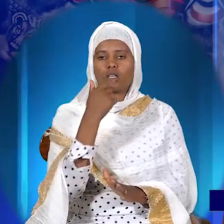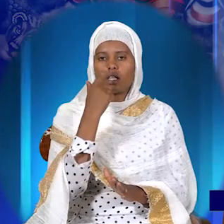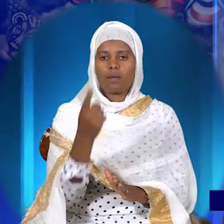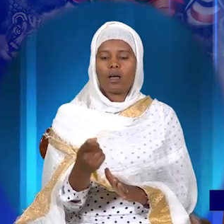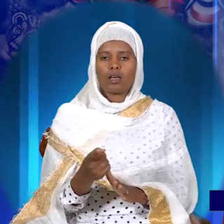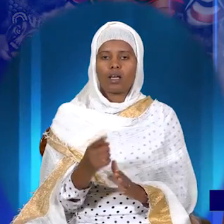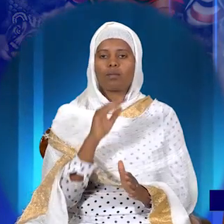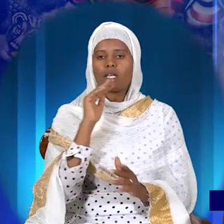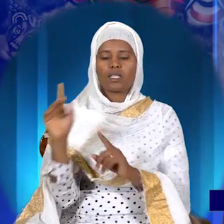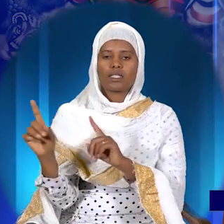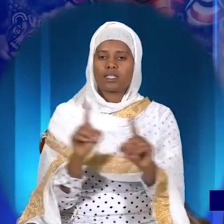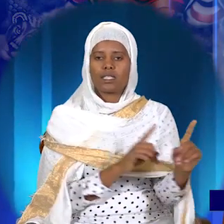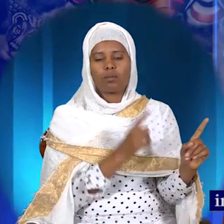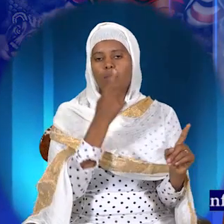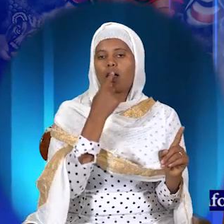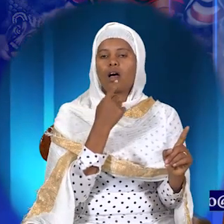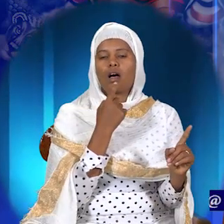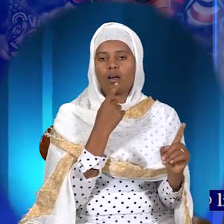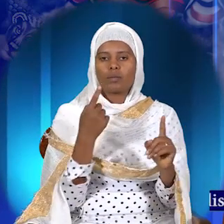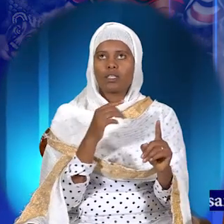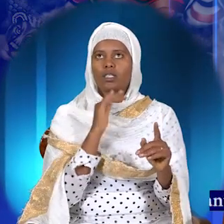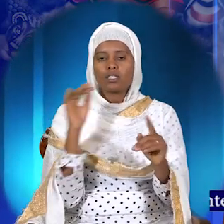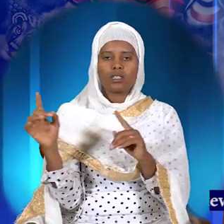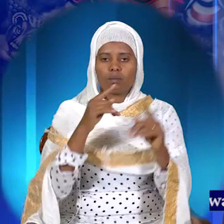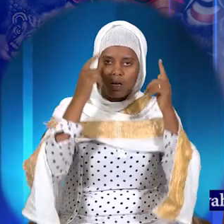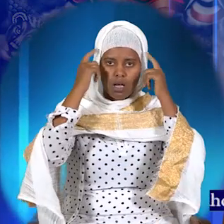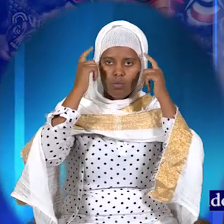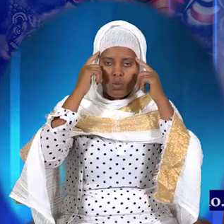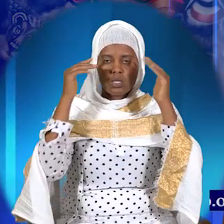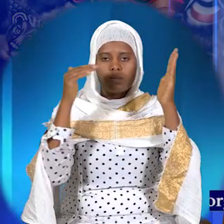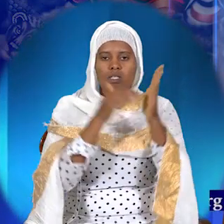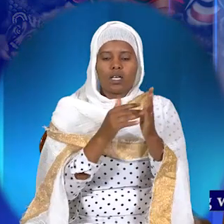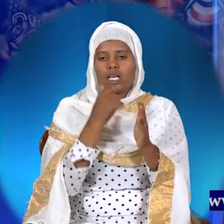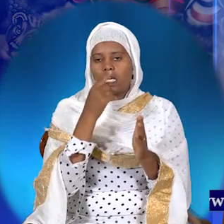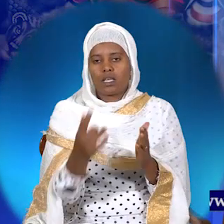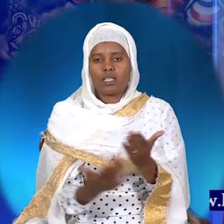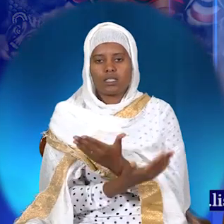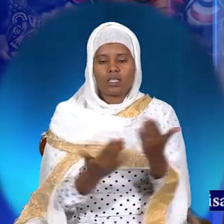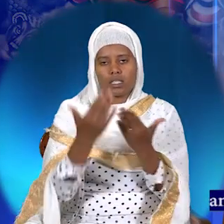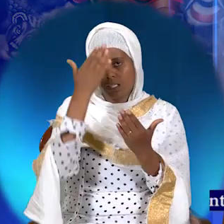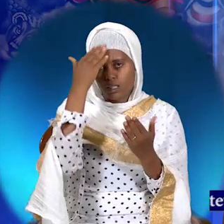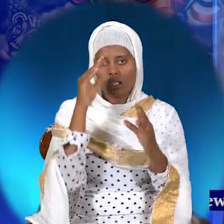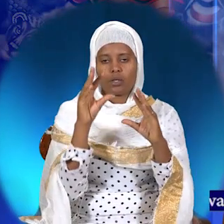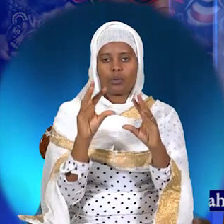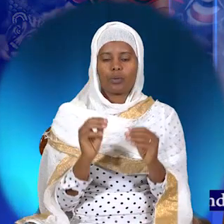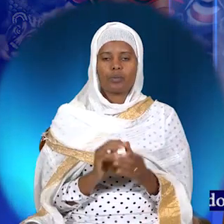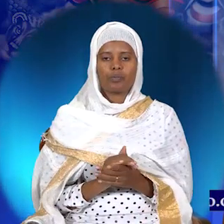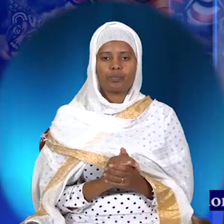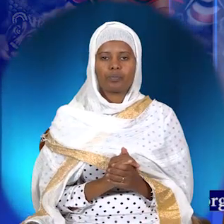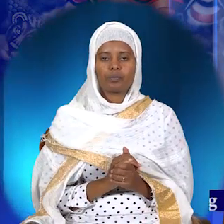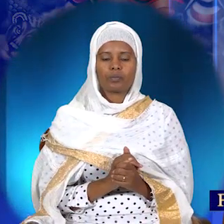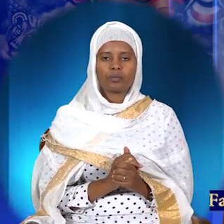እዩ እንተተባሃለ ብናይ ደቂ ሰባት ልሳን ብናይ ደቂ ሰባት ኣእምሮ ክብፃሕን ክንገርን ዝኽእል ከም